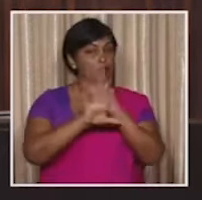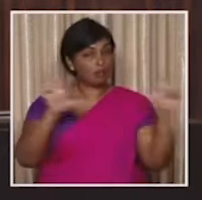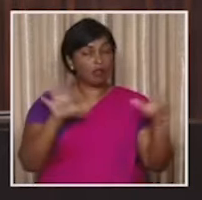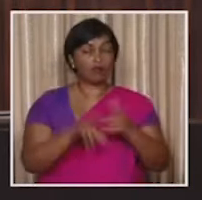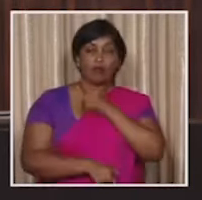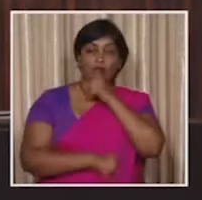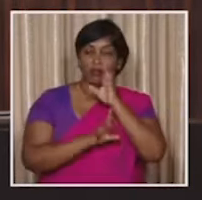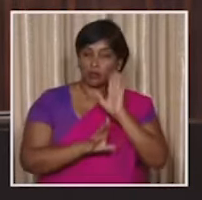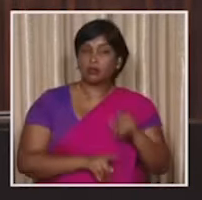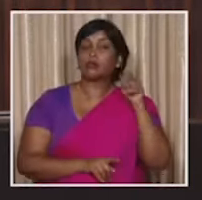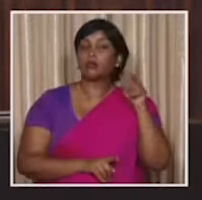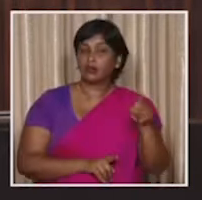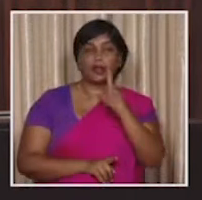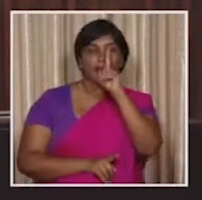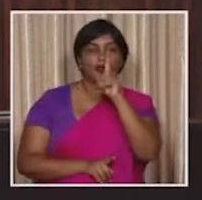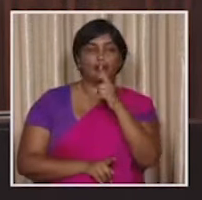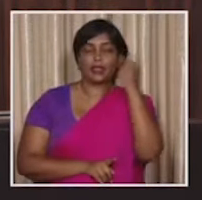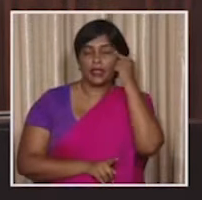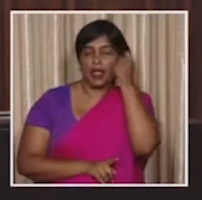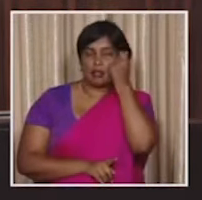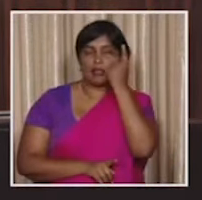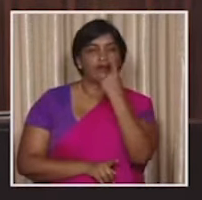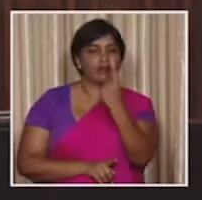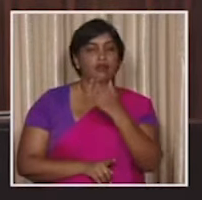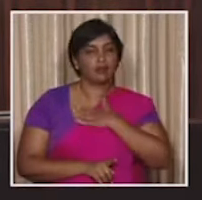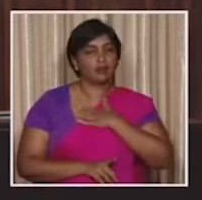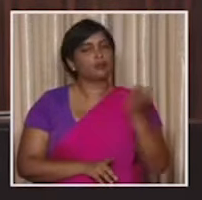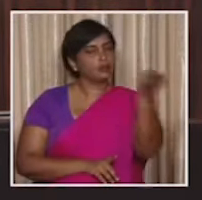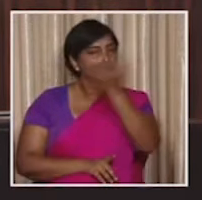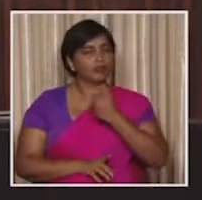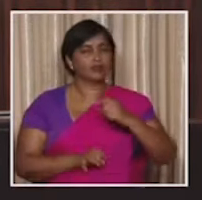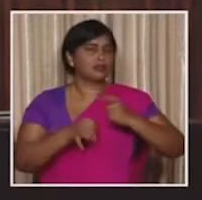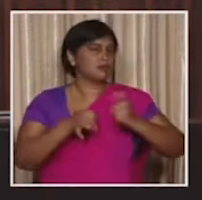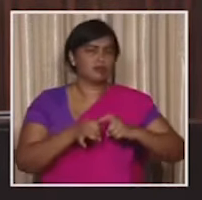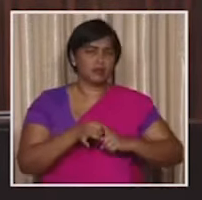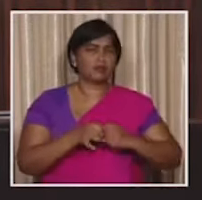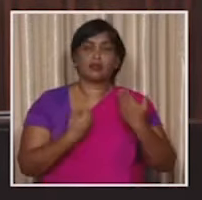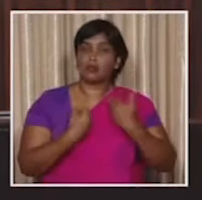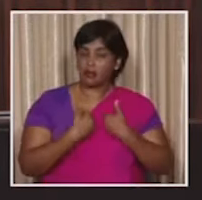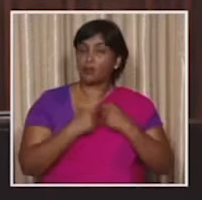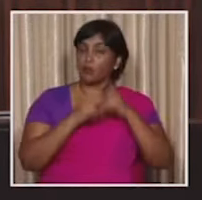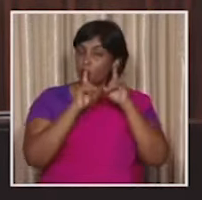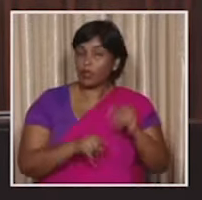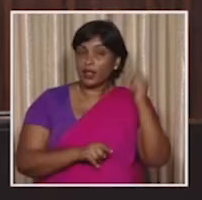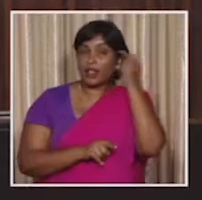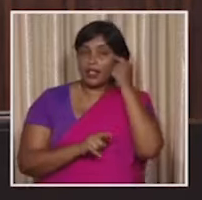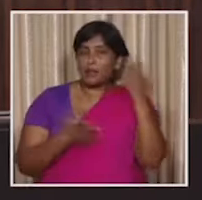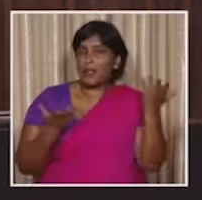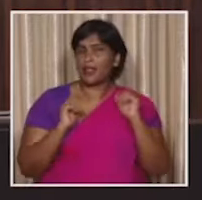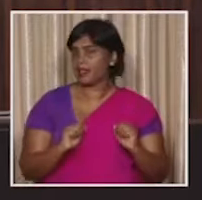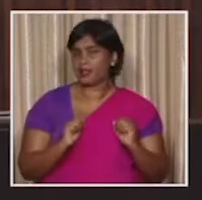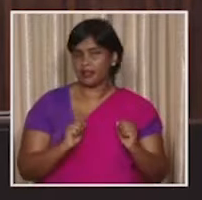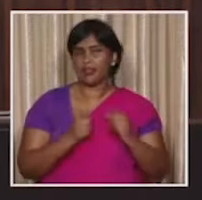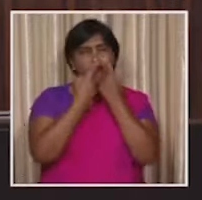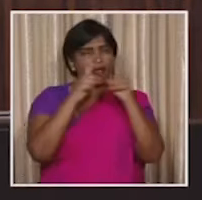බහ කළත් ඇයට ඇත්තේ එකම සිතුවිල්ලකි. මම ඔබ සමගින්ම ප්‍රශ්න කරන්නේ අපට එහෙම හිතන්න බැරි යයි.